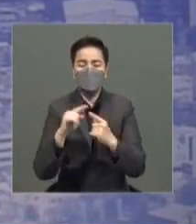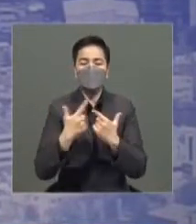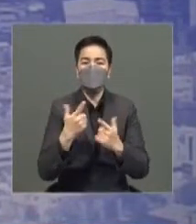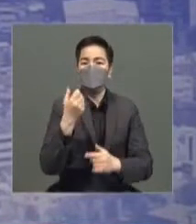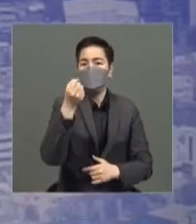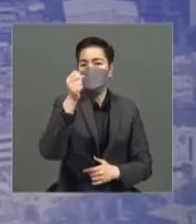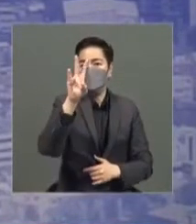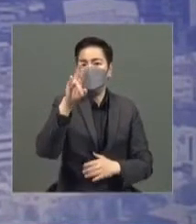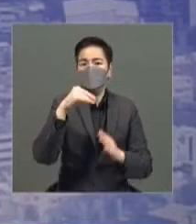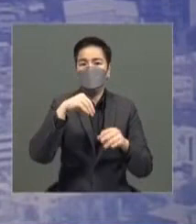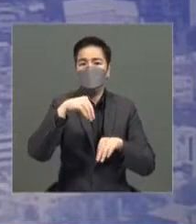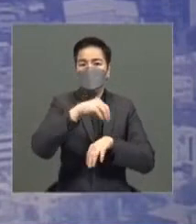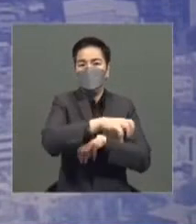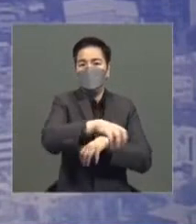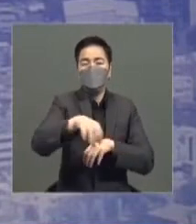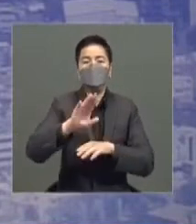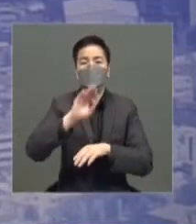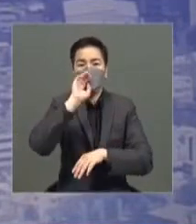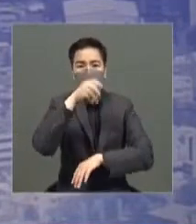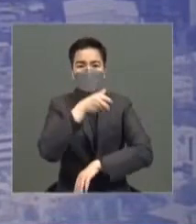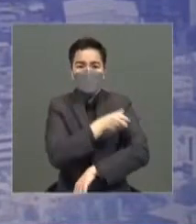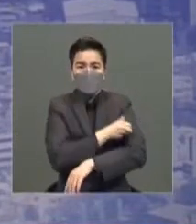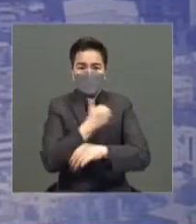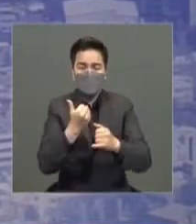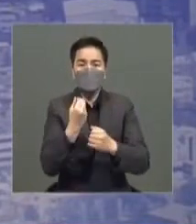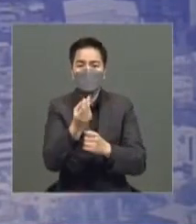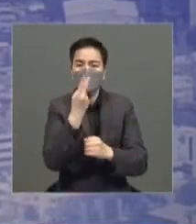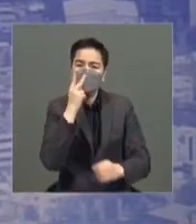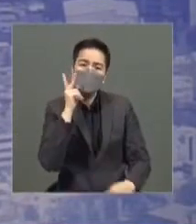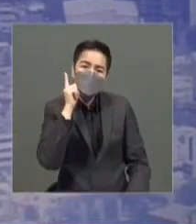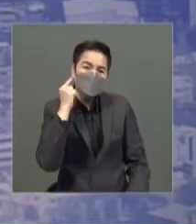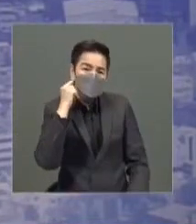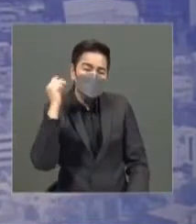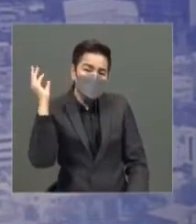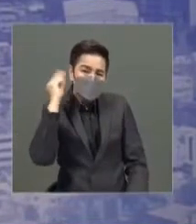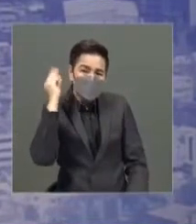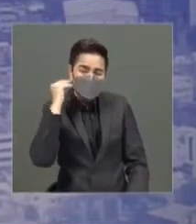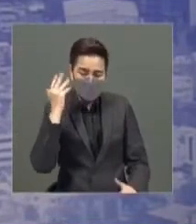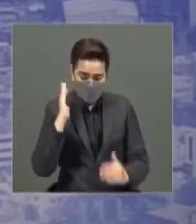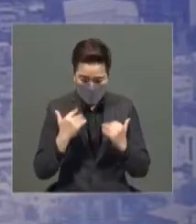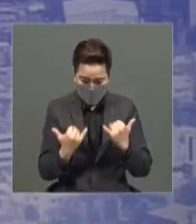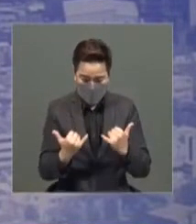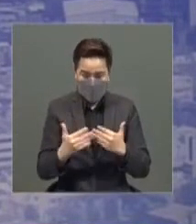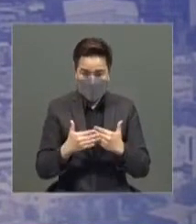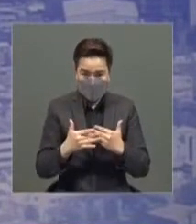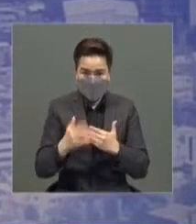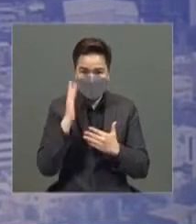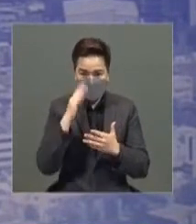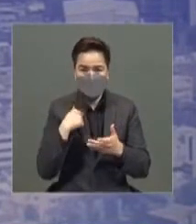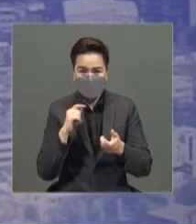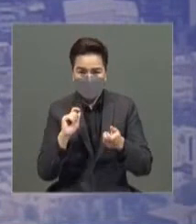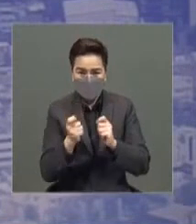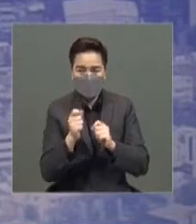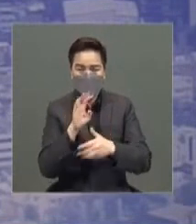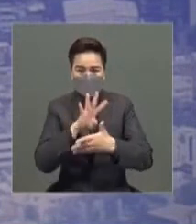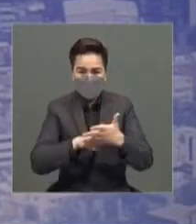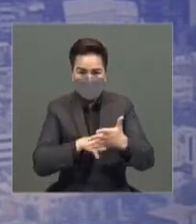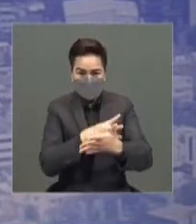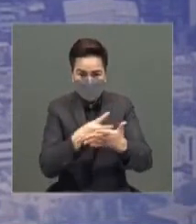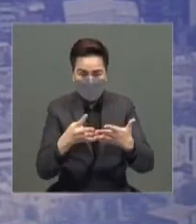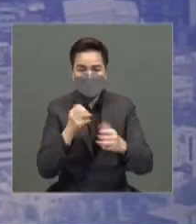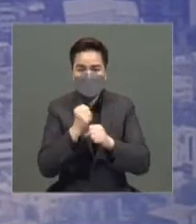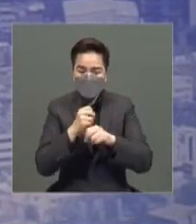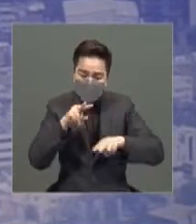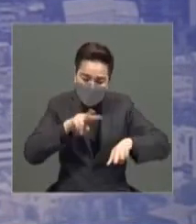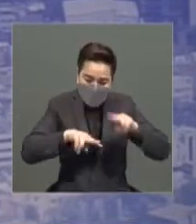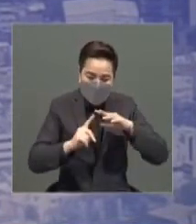ดของกทม.และยังจะมีเพิ่มขึ้นด้วยนะคะก็ขอให้ติดตามรายงานในระยะนี้นะคะจะมีการเปลี่ยนแปลงในเรื่องของทั้งการ